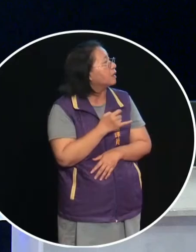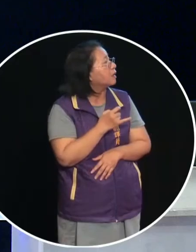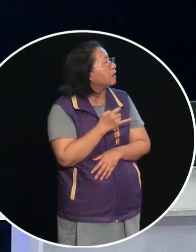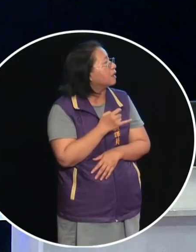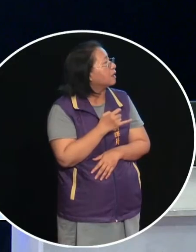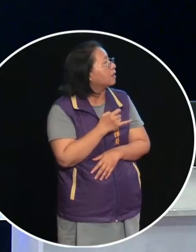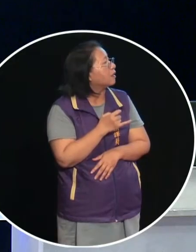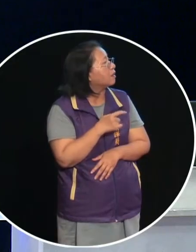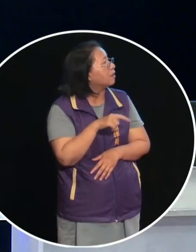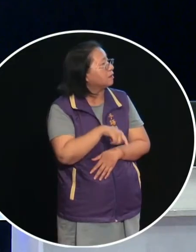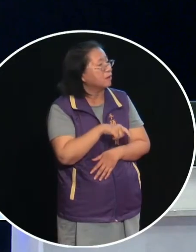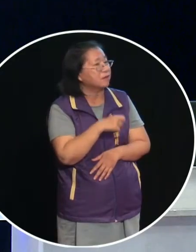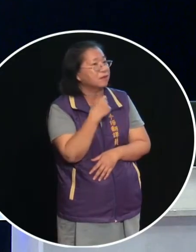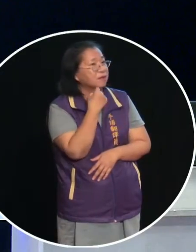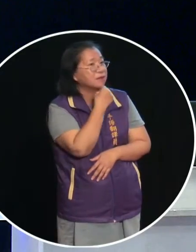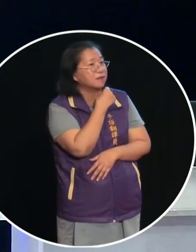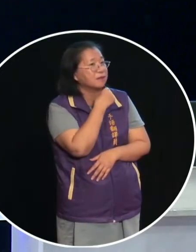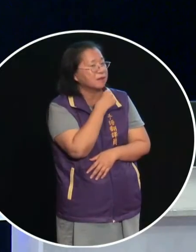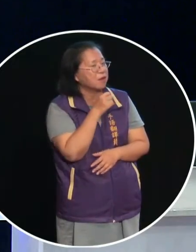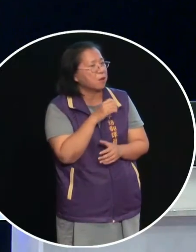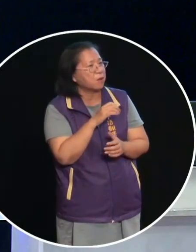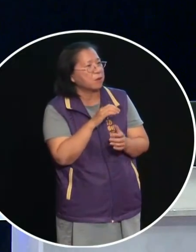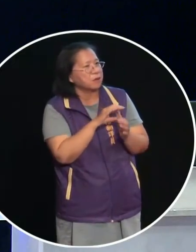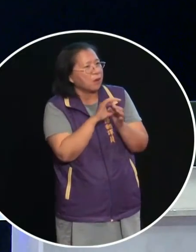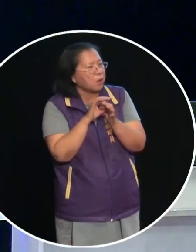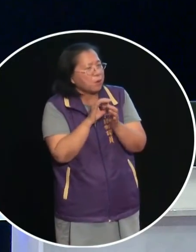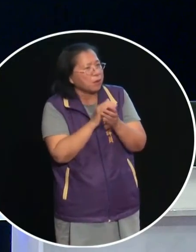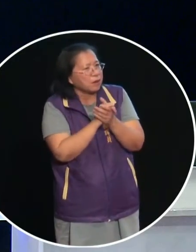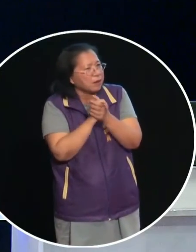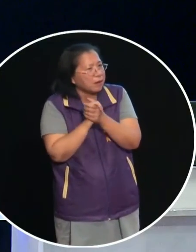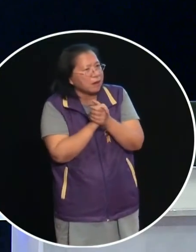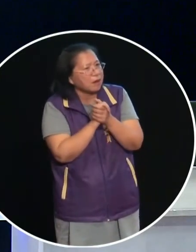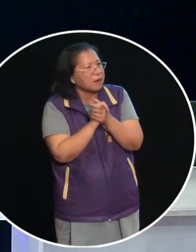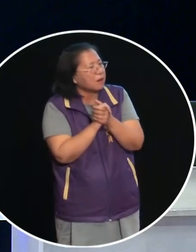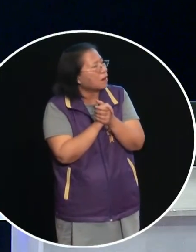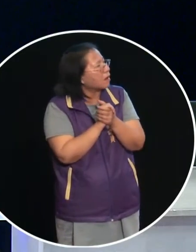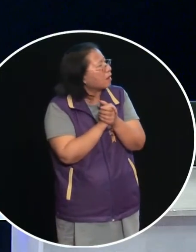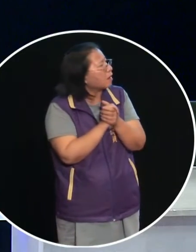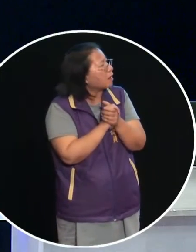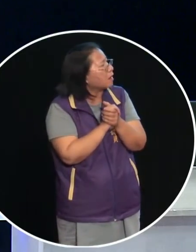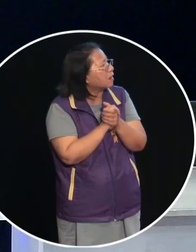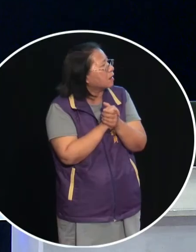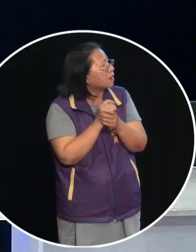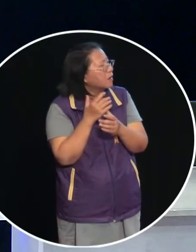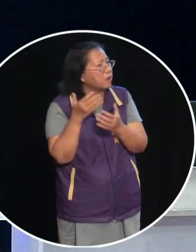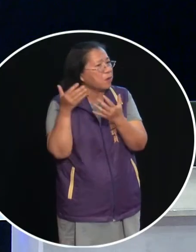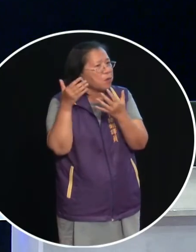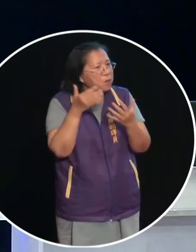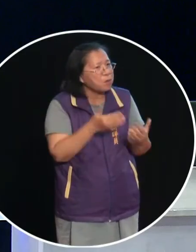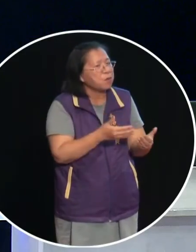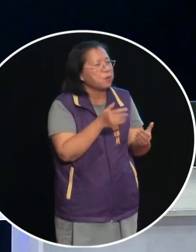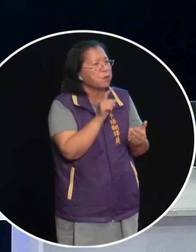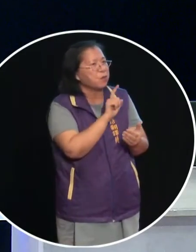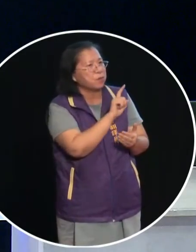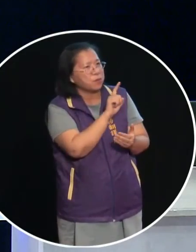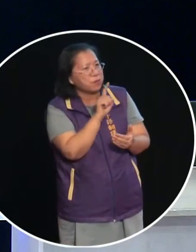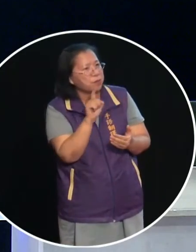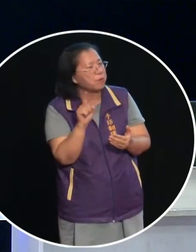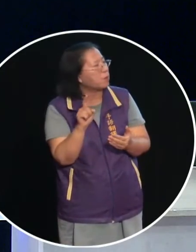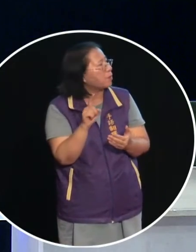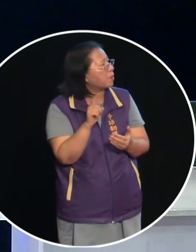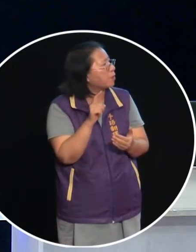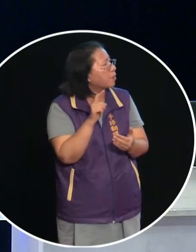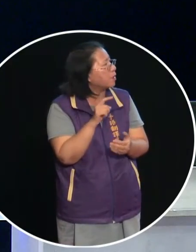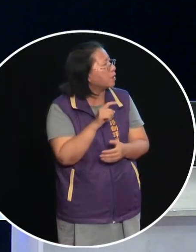他都有台湾，都跟台湾关系，这样的一个父子继承下来的一个传统是其实很有意义